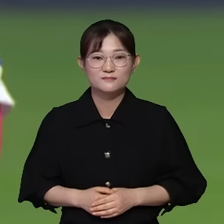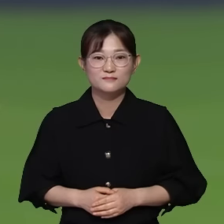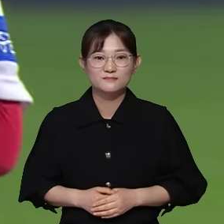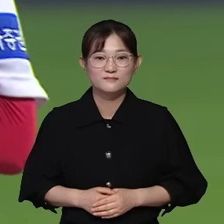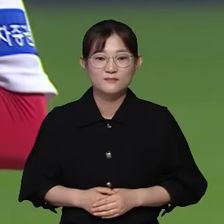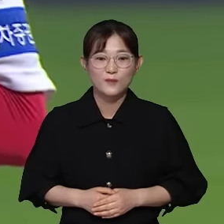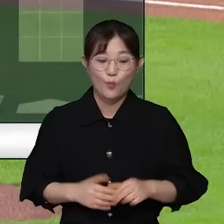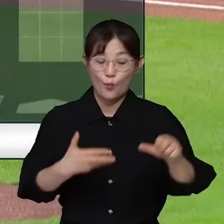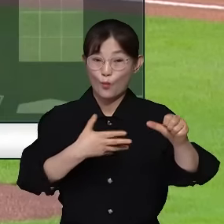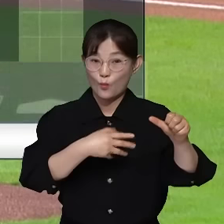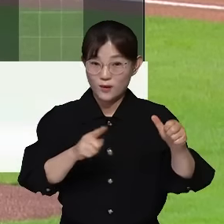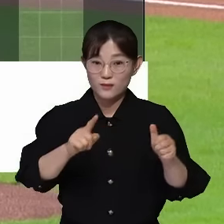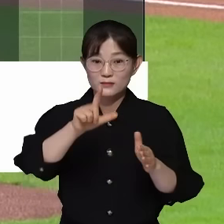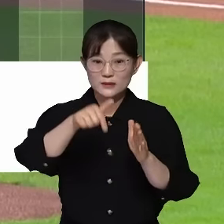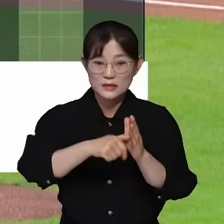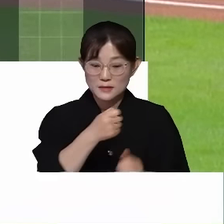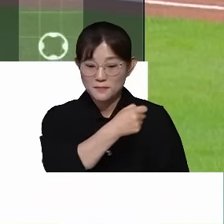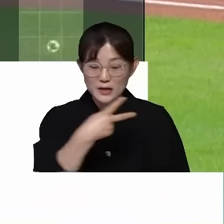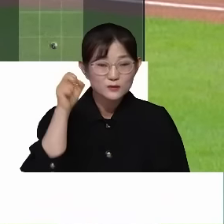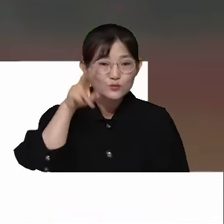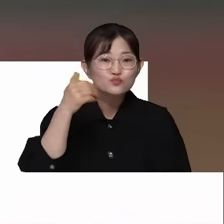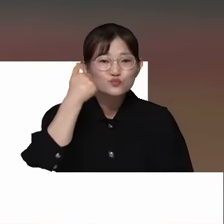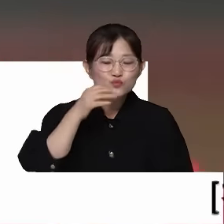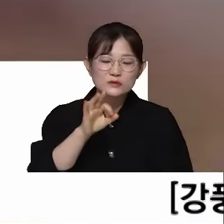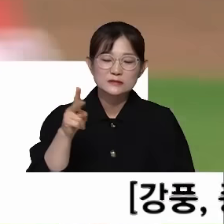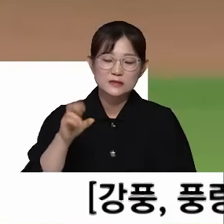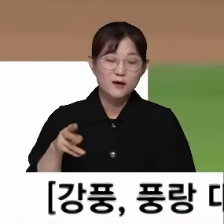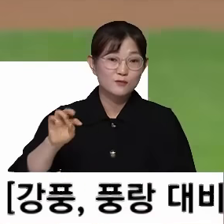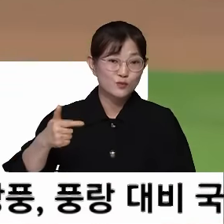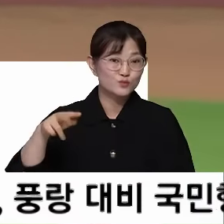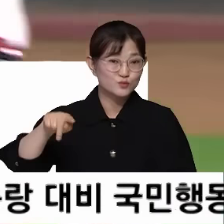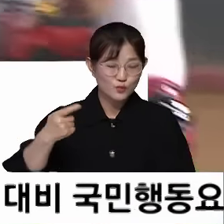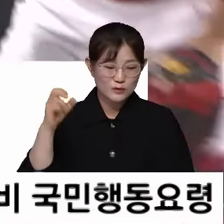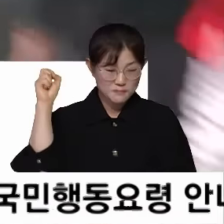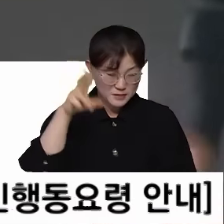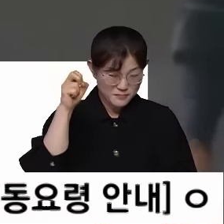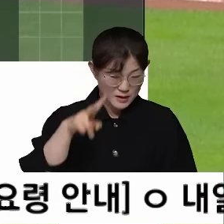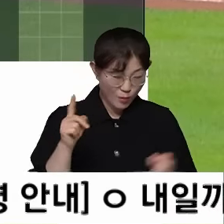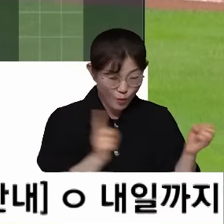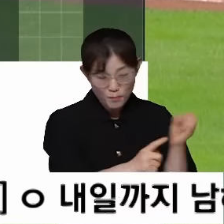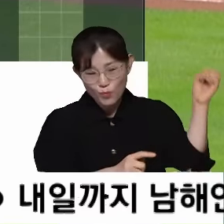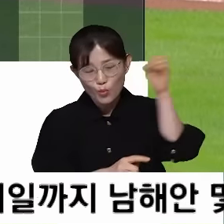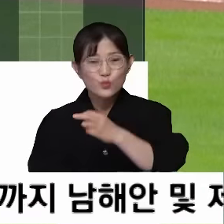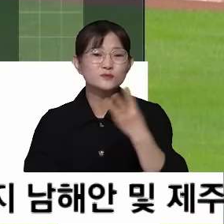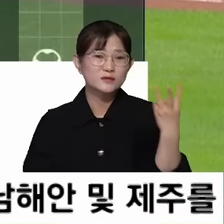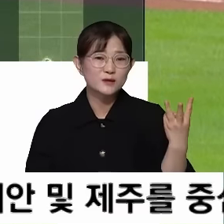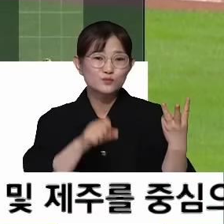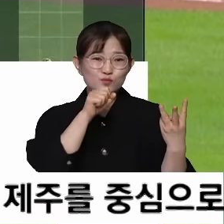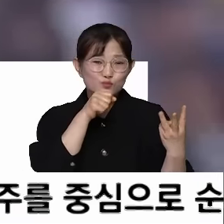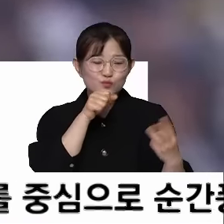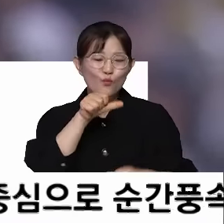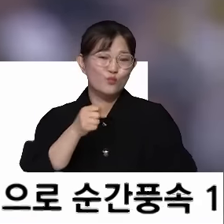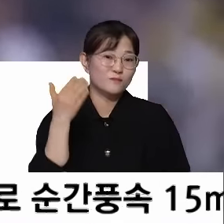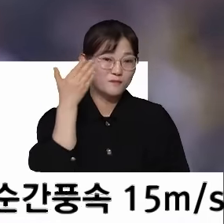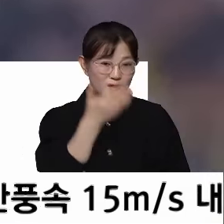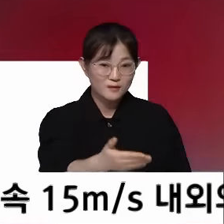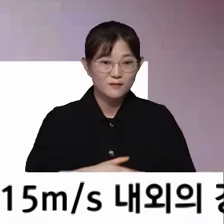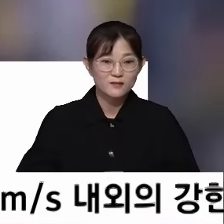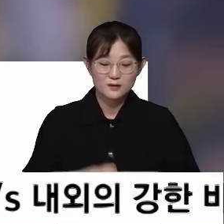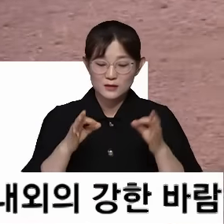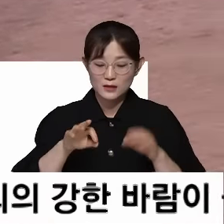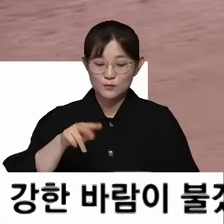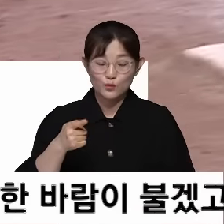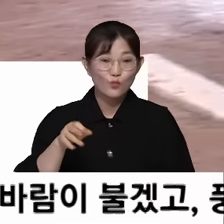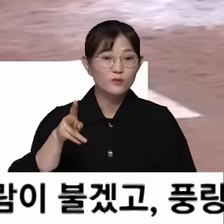한국 시리즈 5차전 기아 선발 양현종이 홈런 3방을 맞고 5실점했지만 김도현, 곽도규 등 불펜과